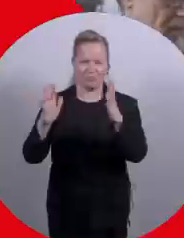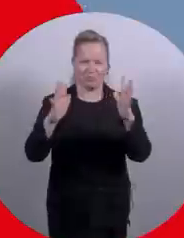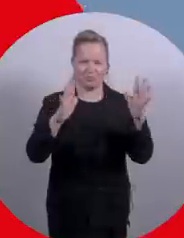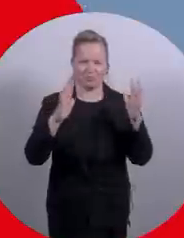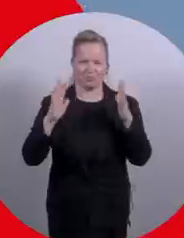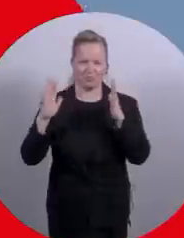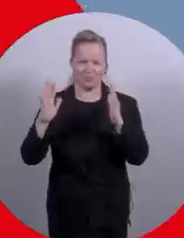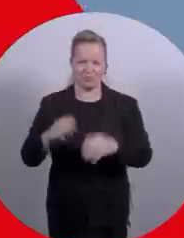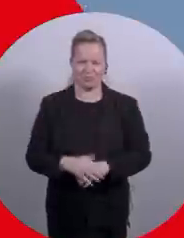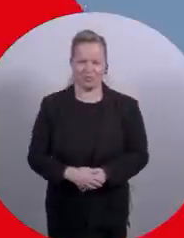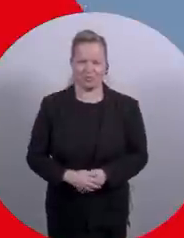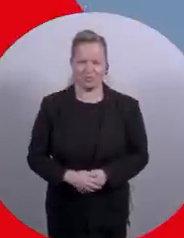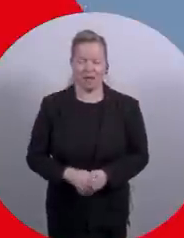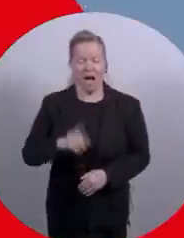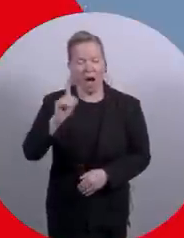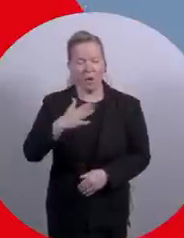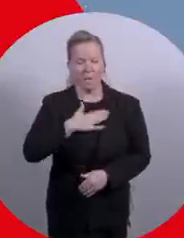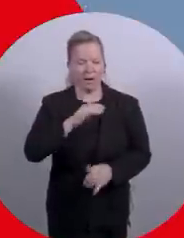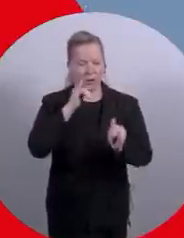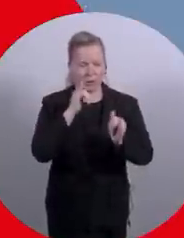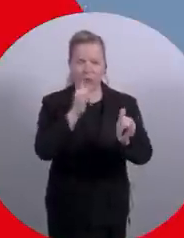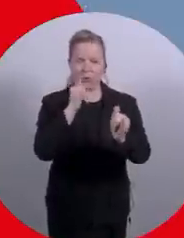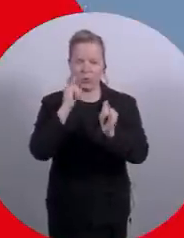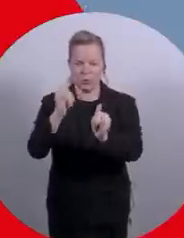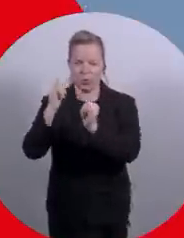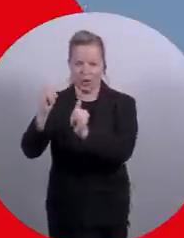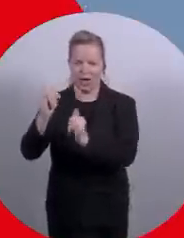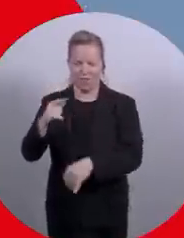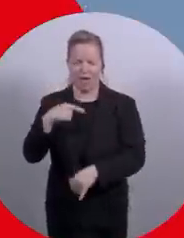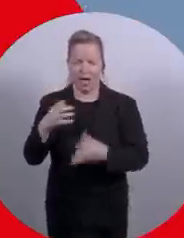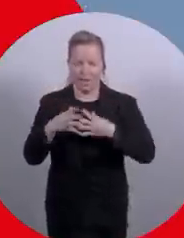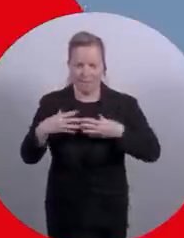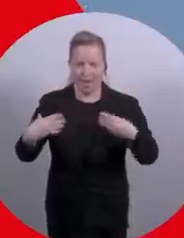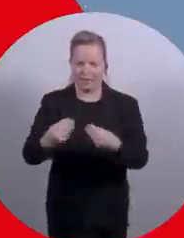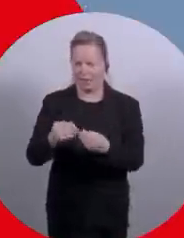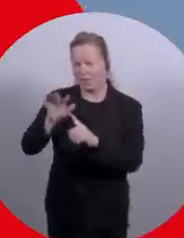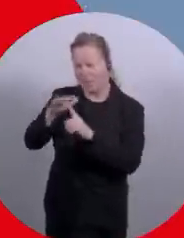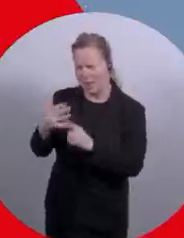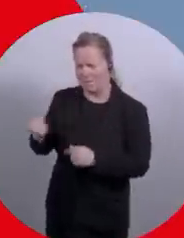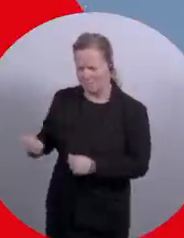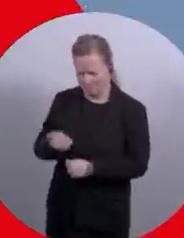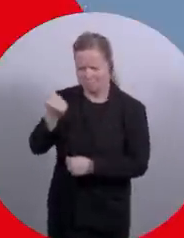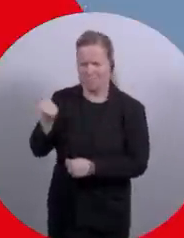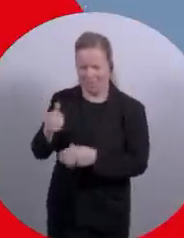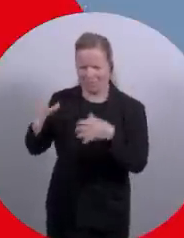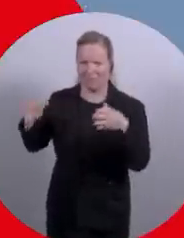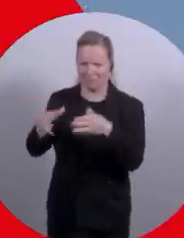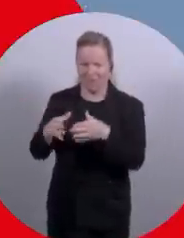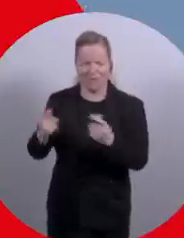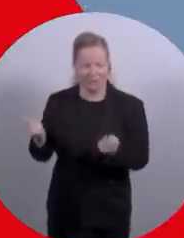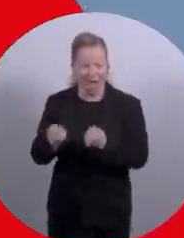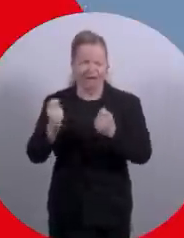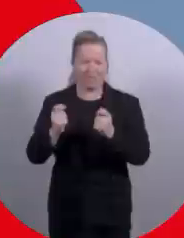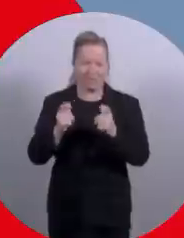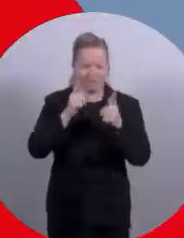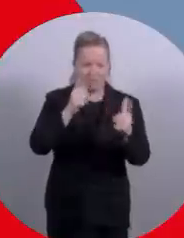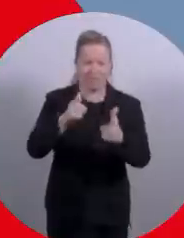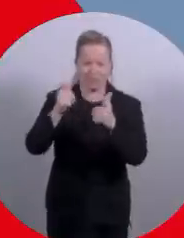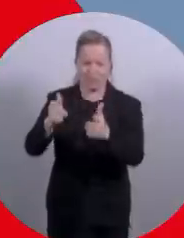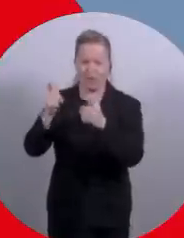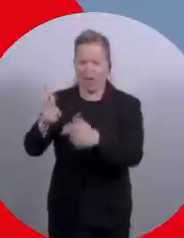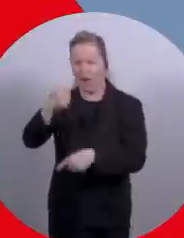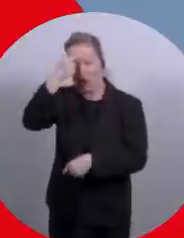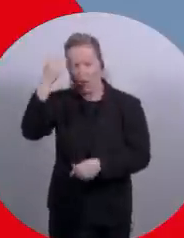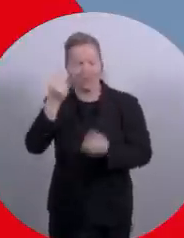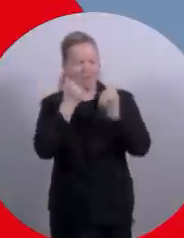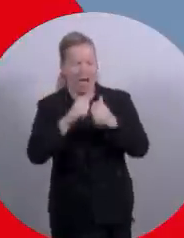ein meiner Tour ein meiner Tour die gemeinsam mit ein großartigen Team fahren habt dürfen wo sie vielleicht frei genommen haben mit mir